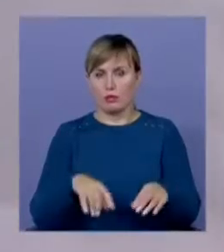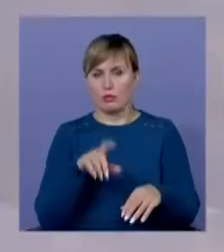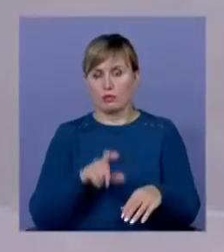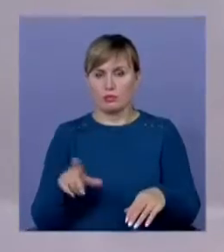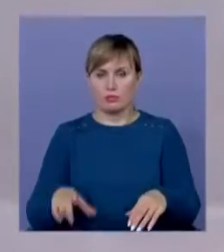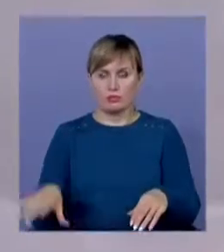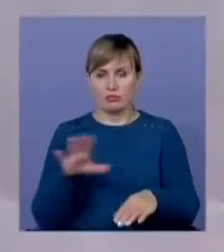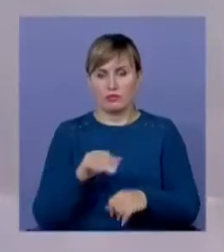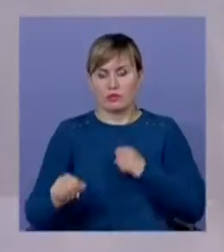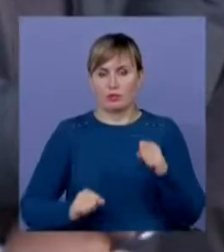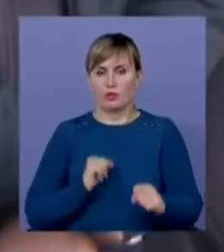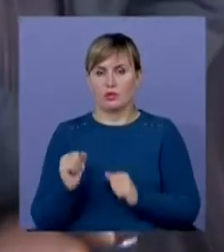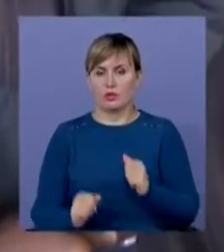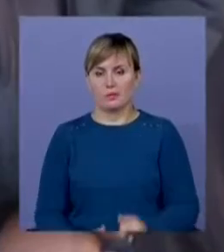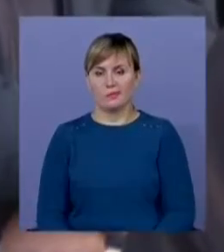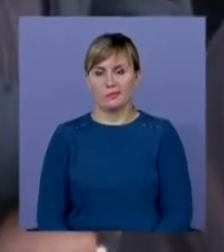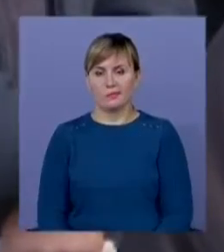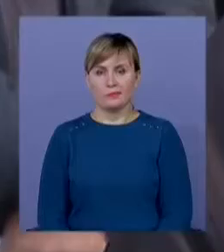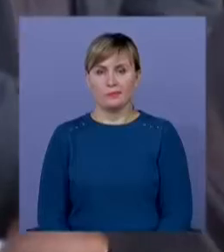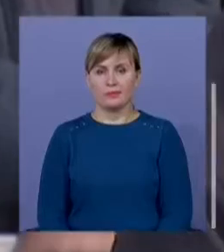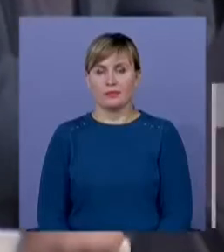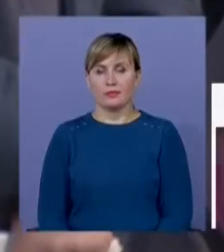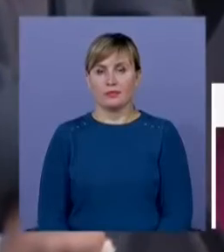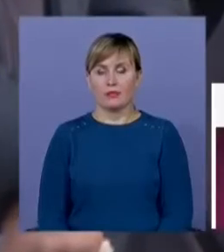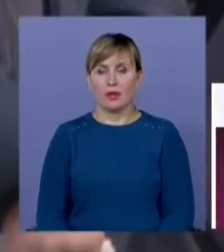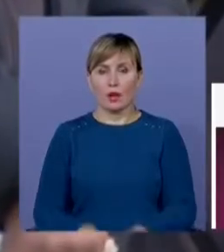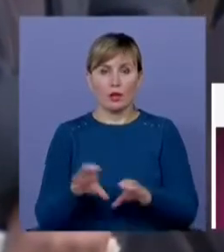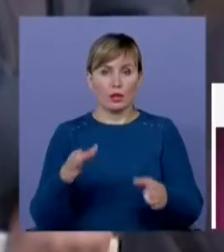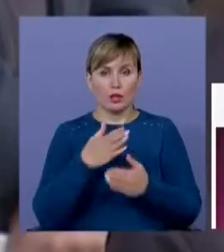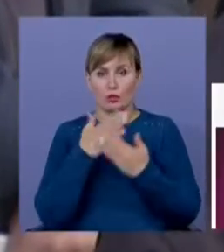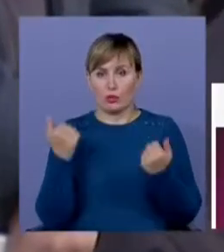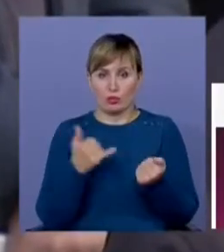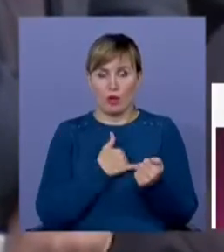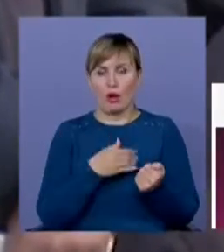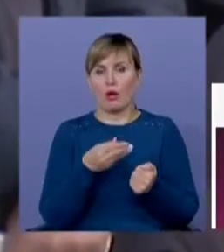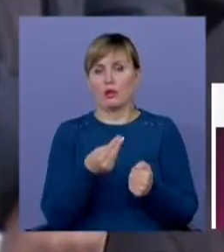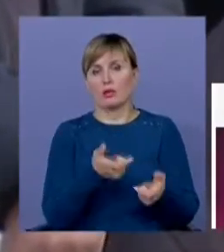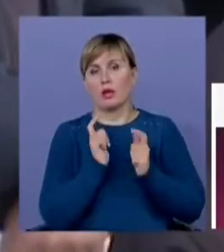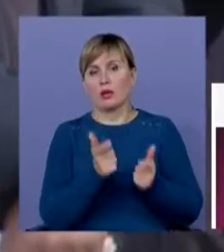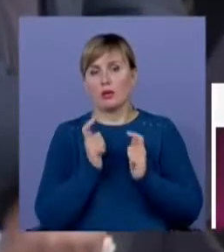мягко говоря, возмутило. Канализации нету, идут деньги за канализацию.